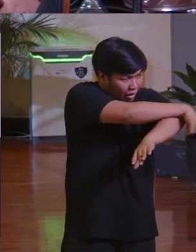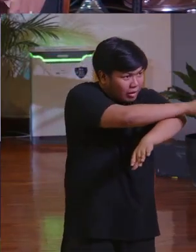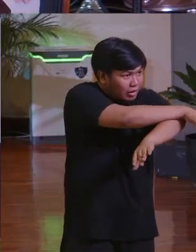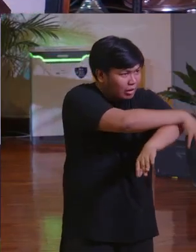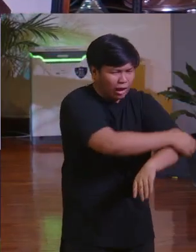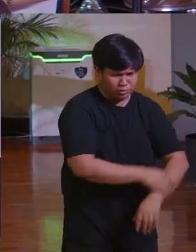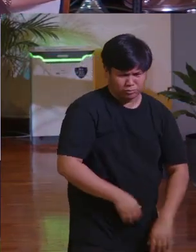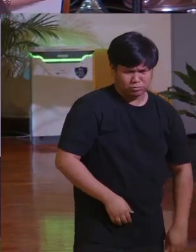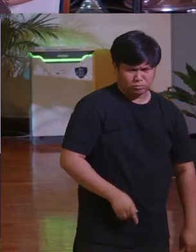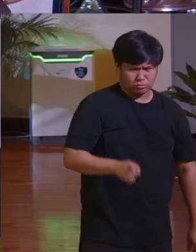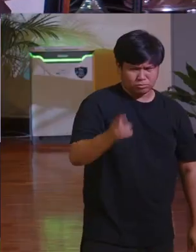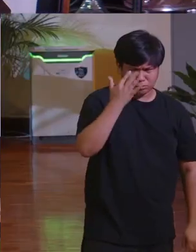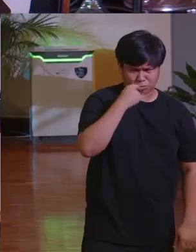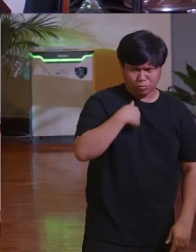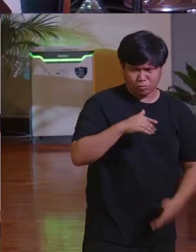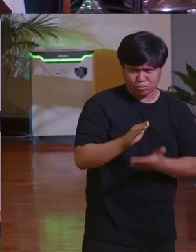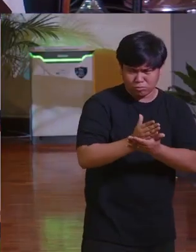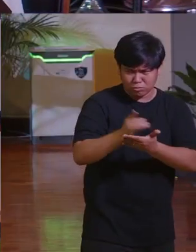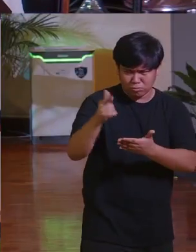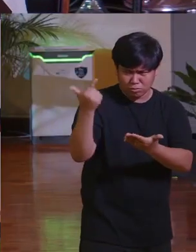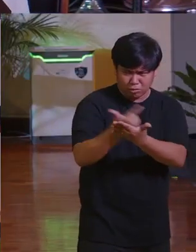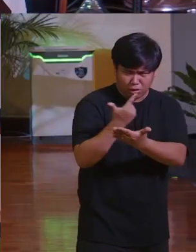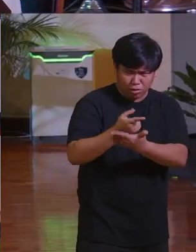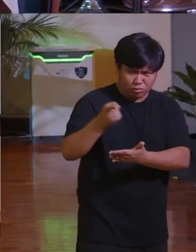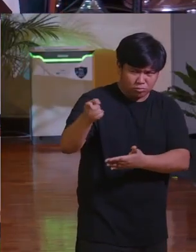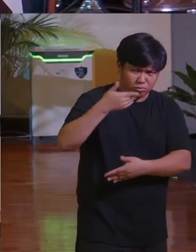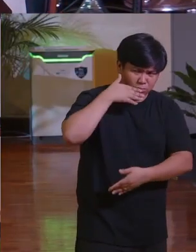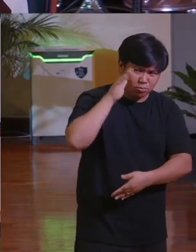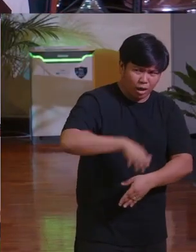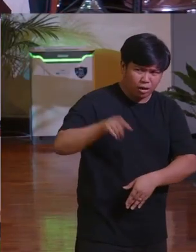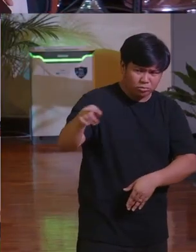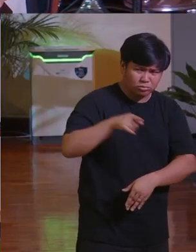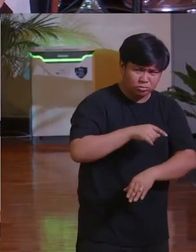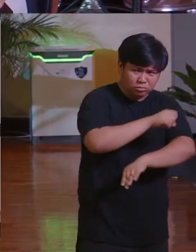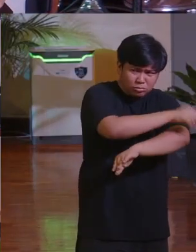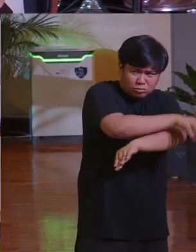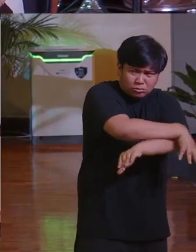ng gospel dahil ayaw natin siyang makasama sa heaven.